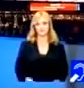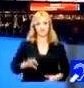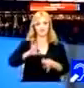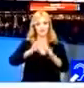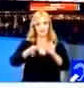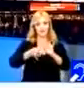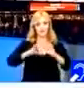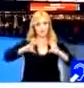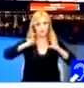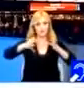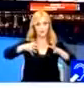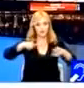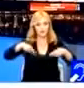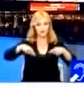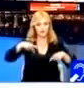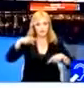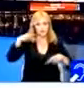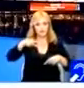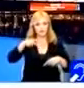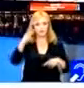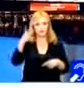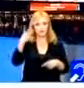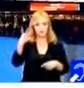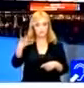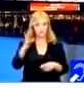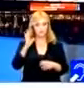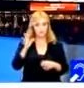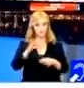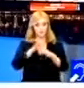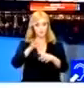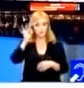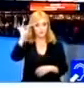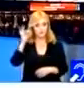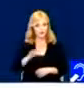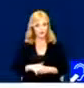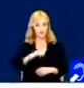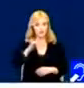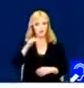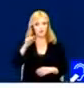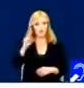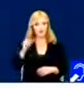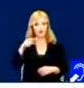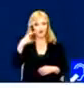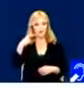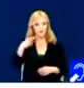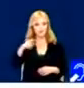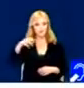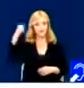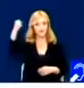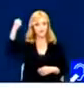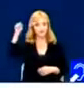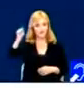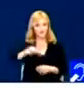Campionatul european de fotbal din 2024 va fi găzduit de Germania. UEFA a anunțat că nemții au câștigat duelul cu Turcia pentru